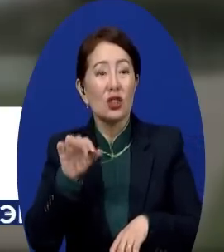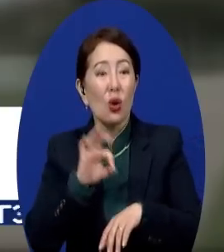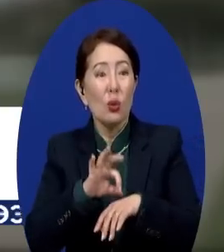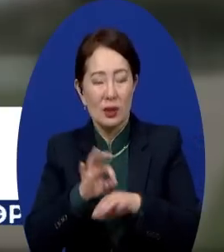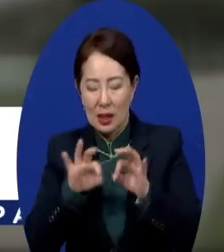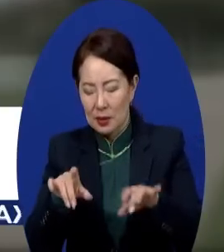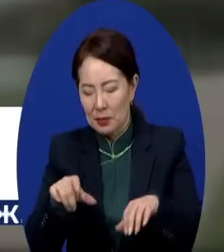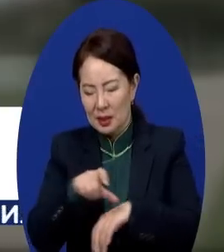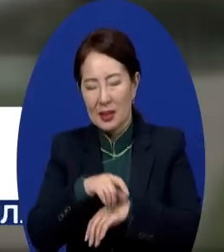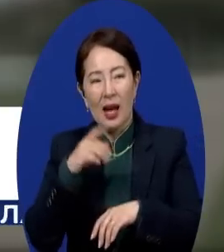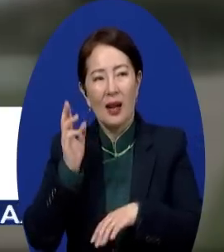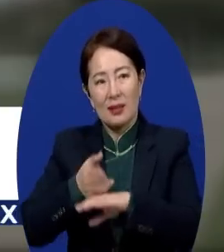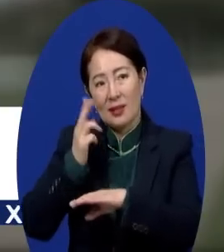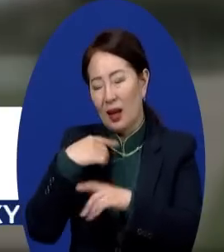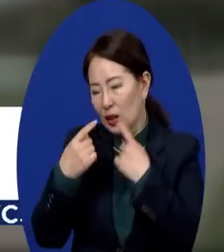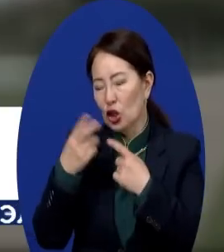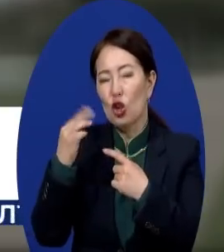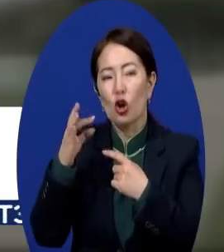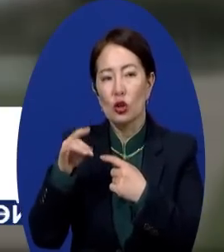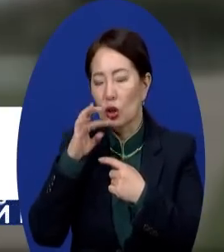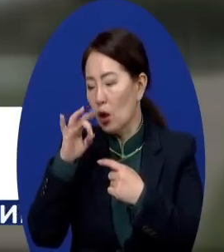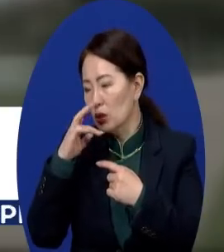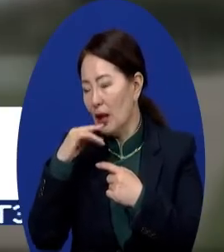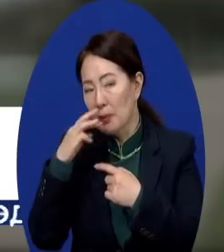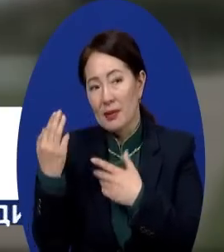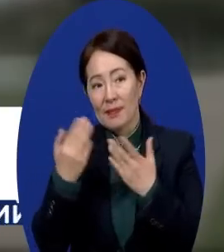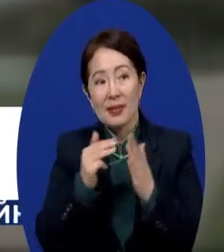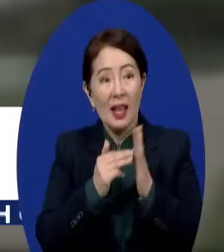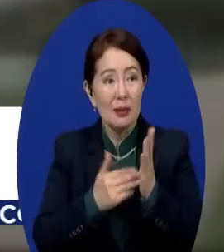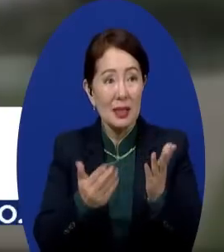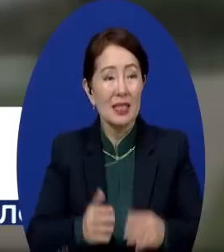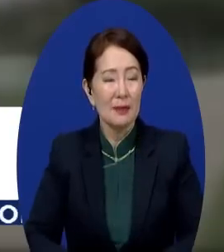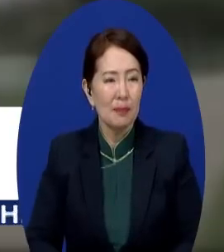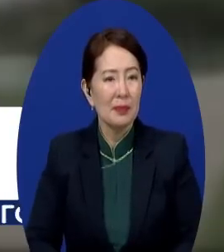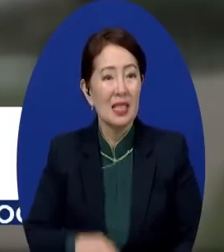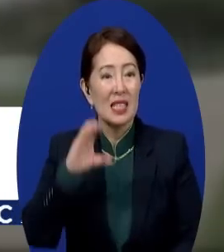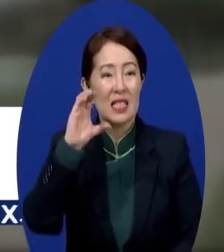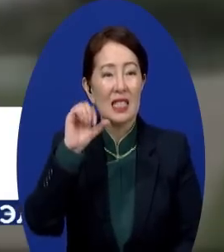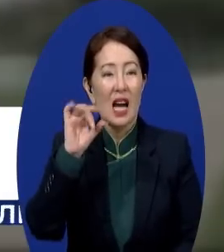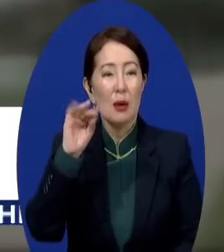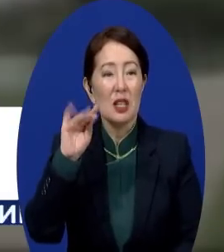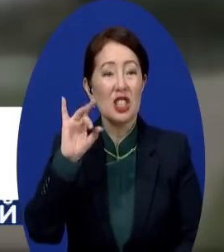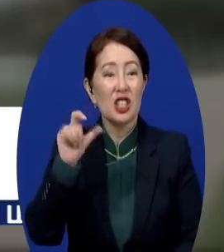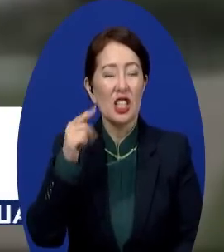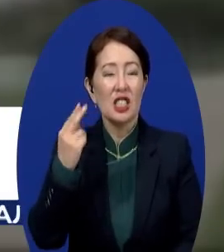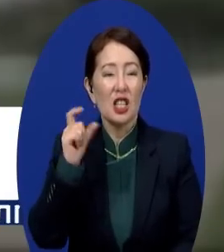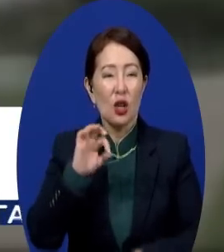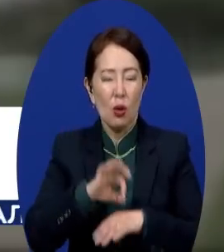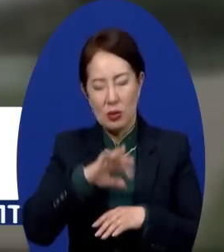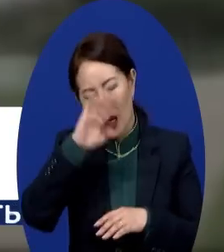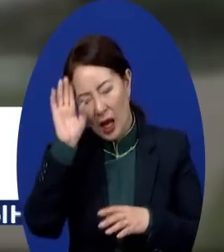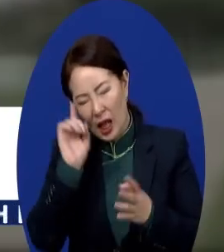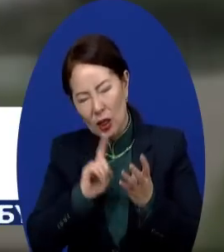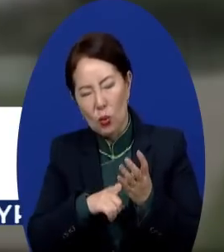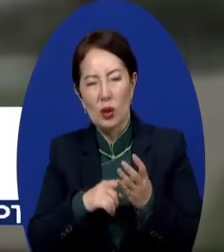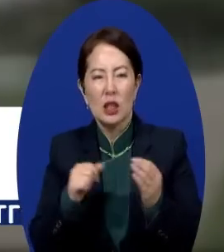бичгийн дарга нарын газрын захирал доктор Розамунд Льювис тайлбарлсан байна. За сармагчны цэцэг өвчин нь ихэвчлэн халуурах,